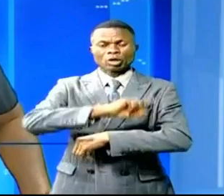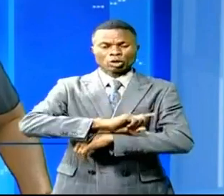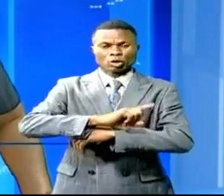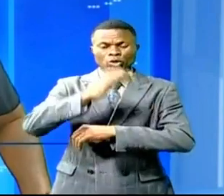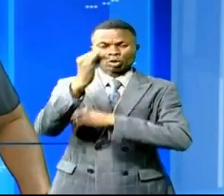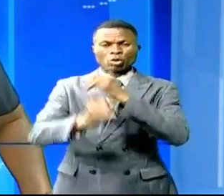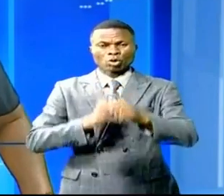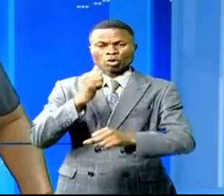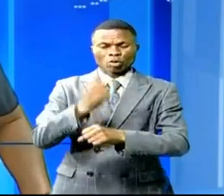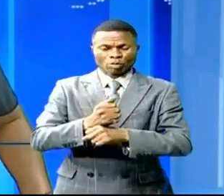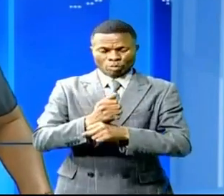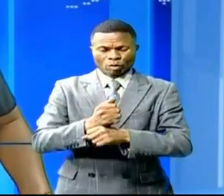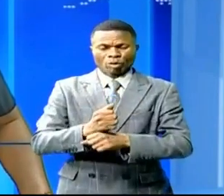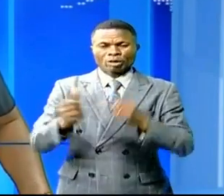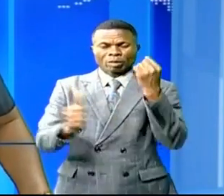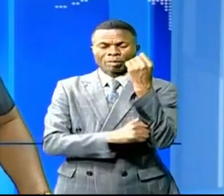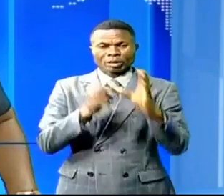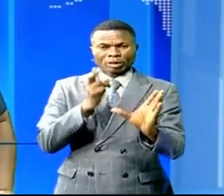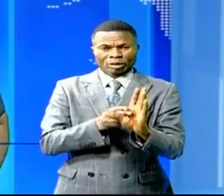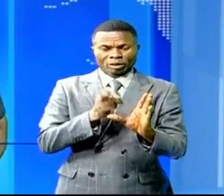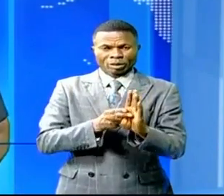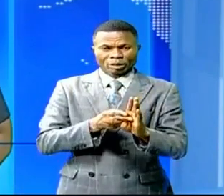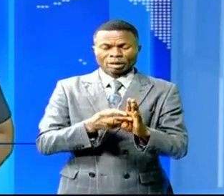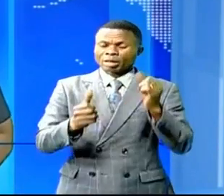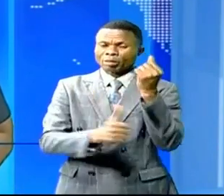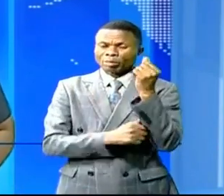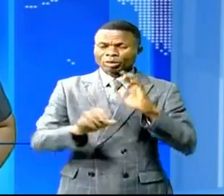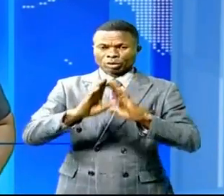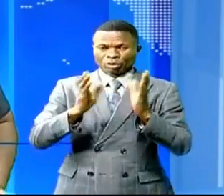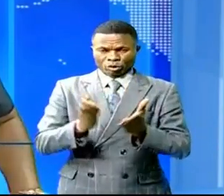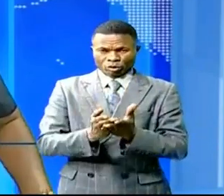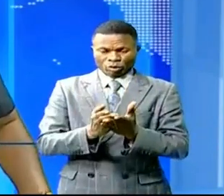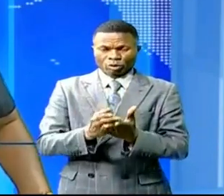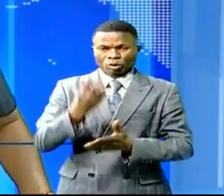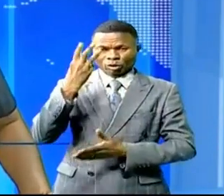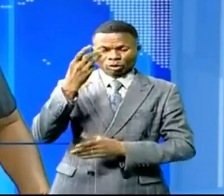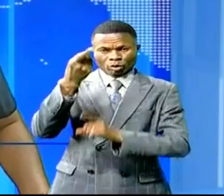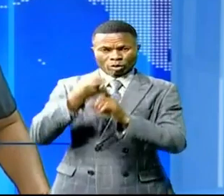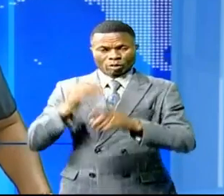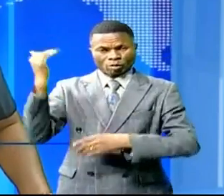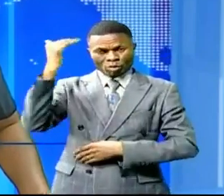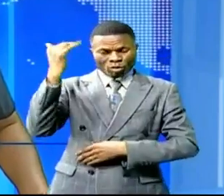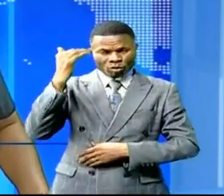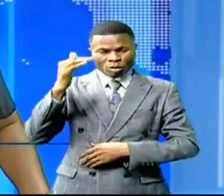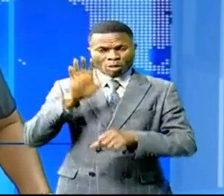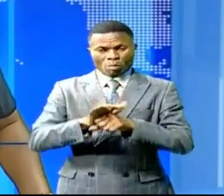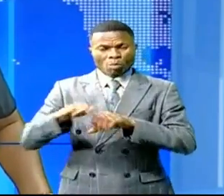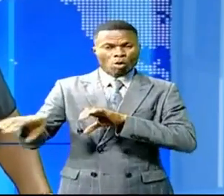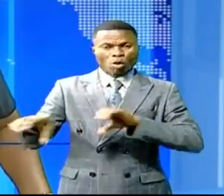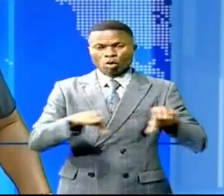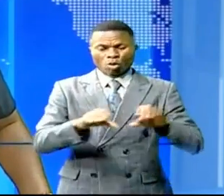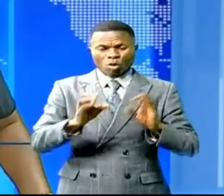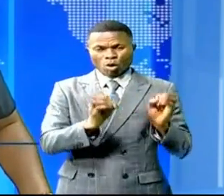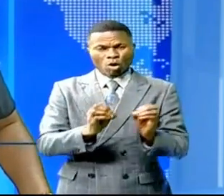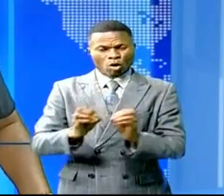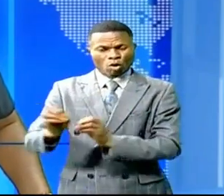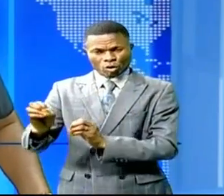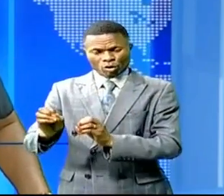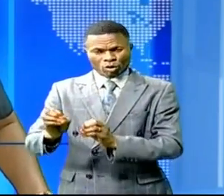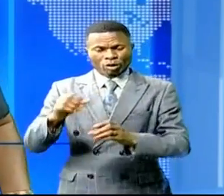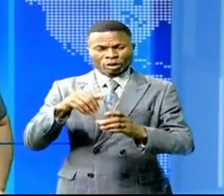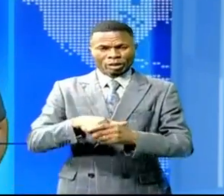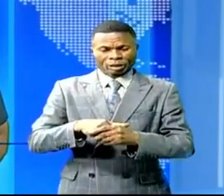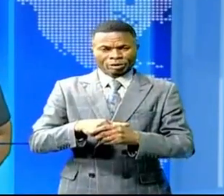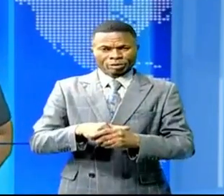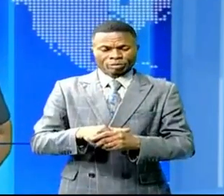vivant avec handicap, les personnes, ce 3 décembre, quelques actions de proximité ont été valorisées,